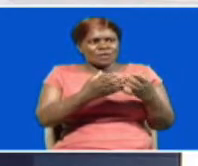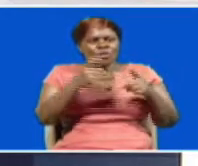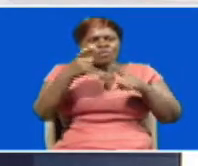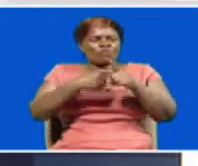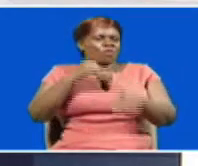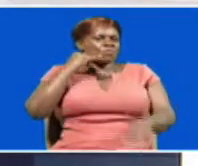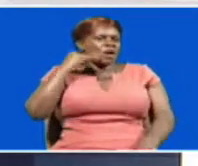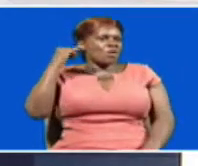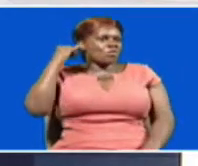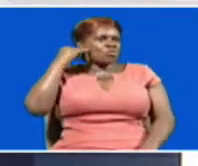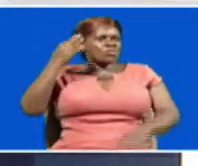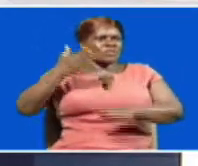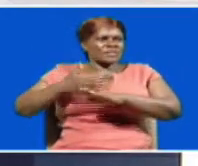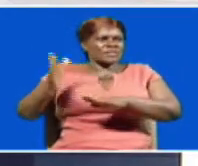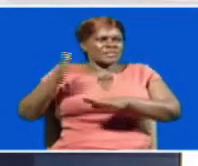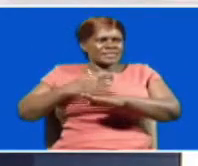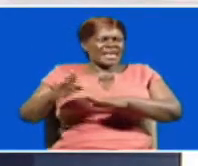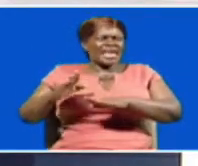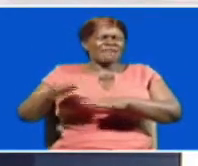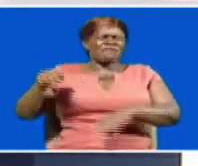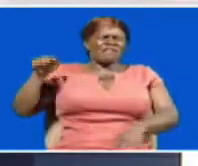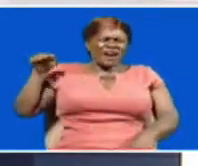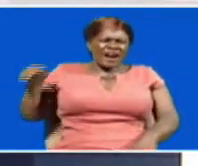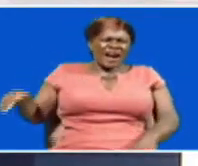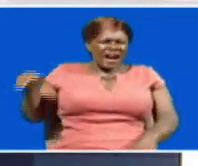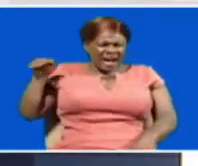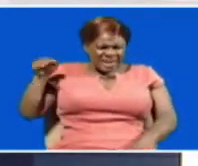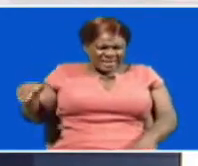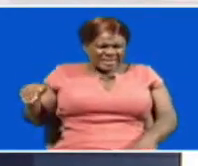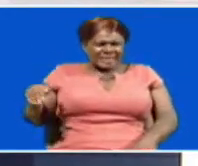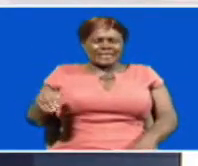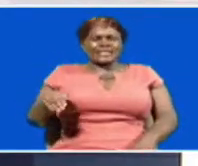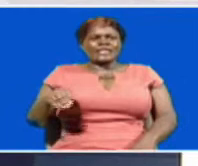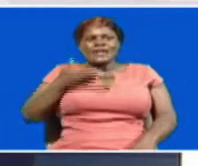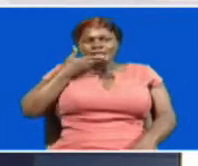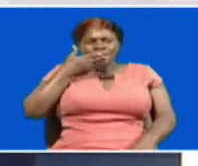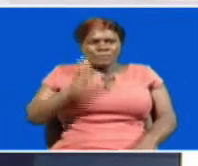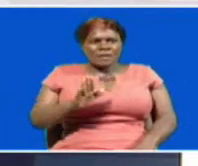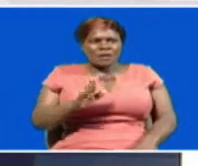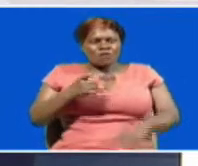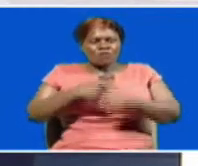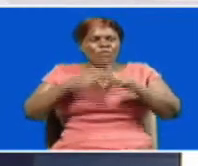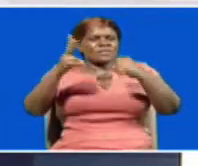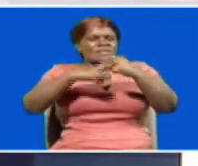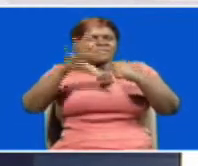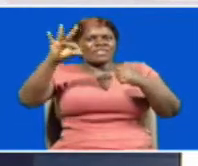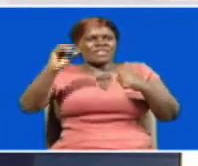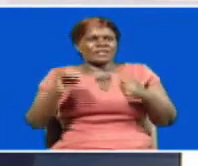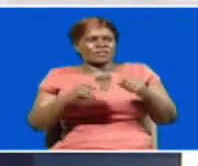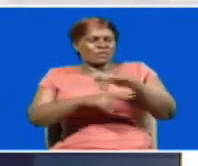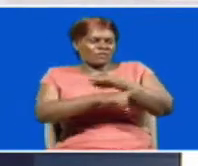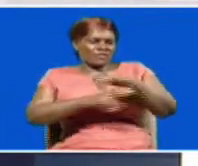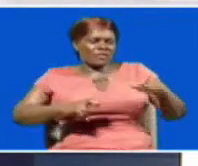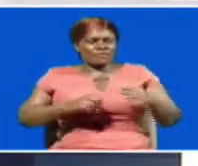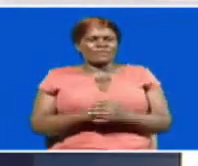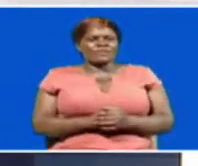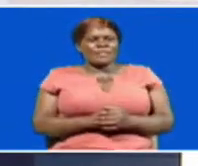kutoka Nakuru. Alituma 702. Tumeuliza tu hivi akashatuma. Wale wamejibu kuanzia 730 wameiba mtihani kidogo.